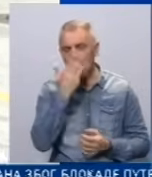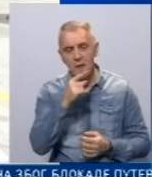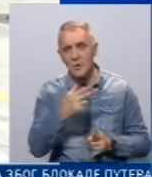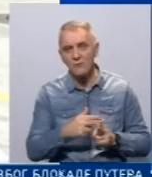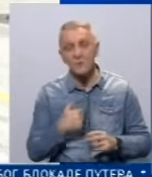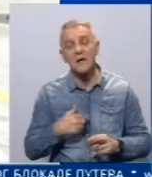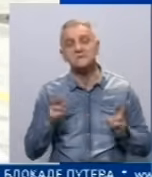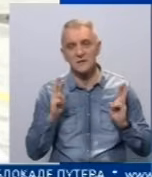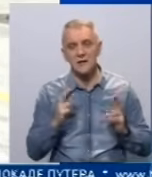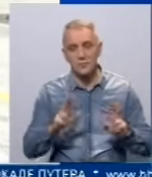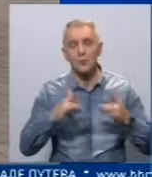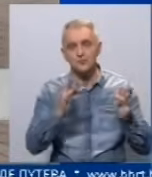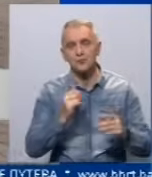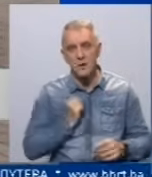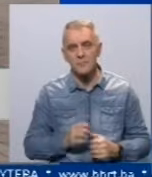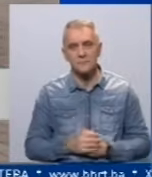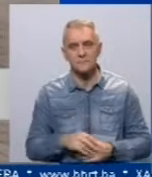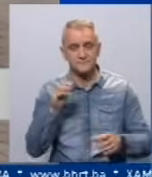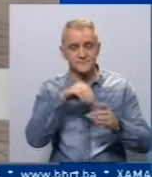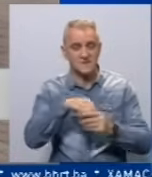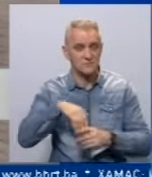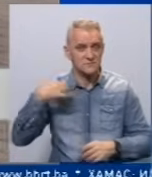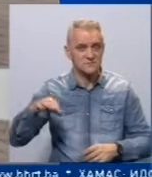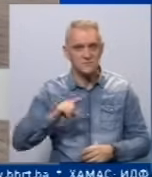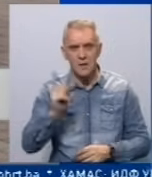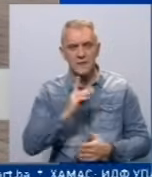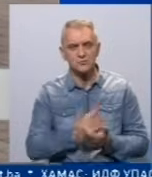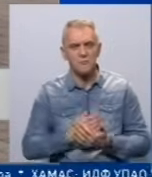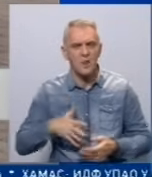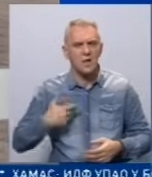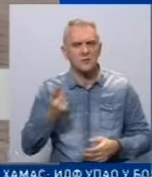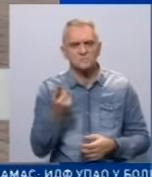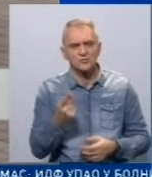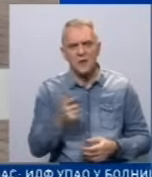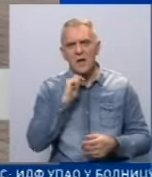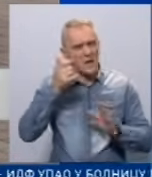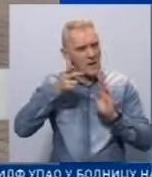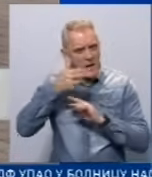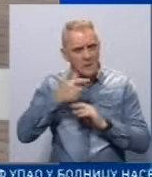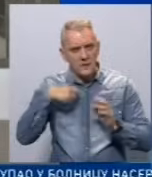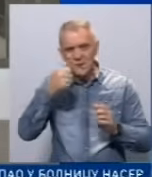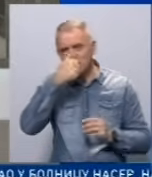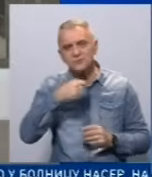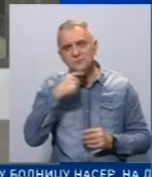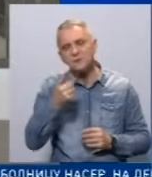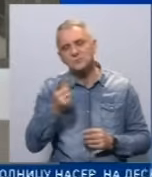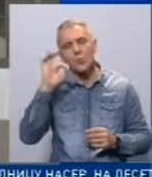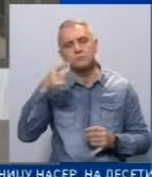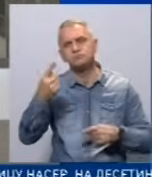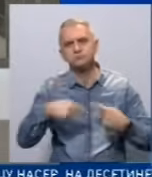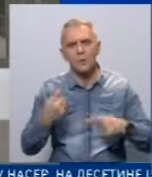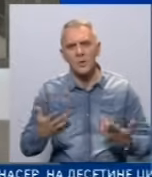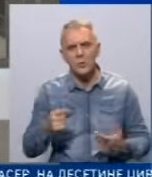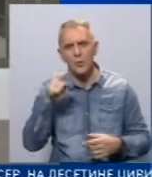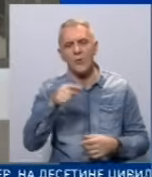ja se nadam da ćemo ga uskoro imati. Stanovnici Srebrenice nisu bili raspoloženi da stanu pred kamere i kažu šta misle o trenutnoj političkoj situaciji